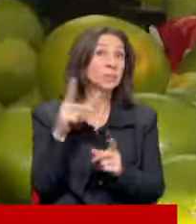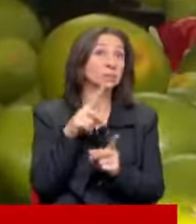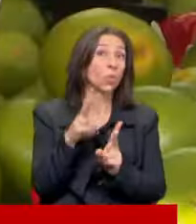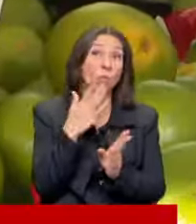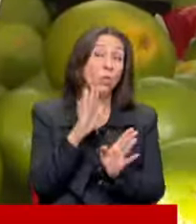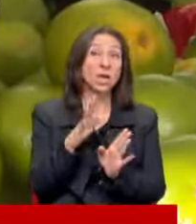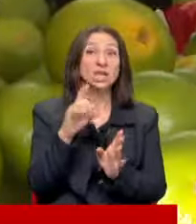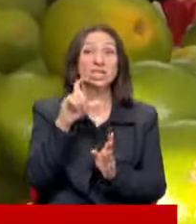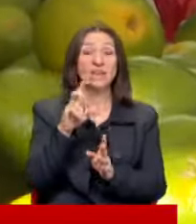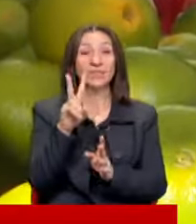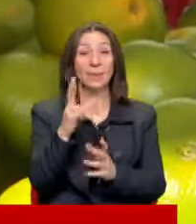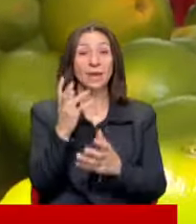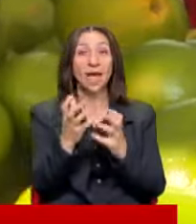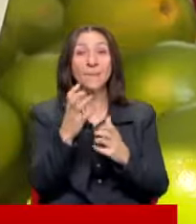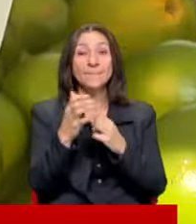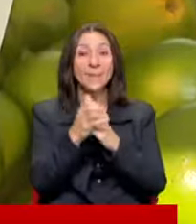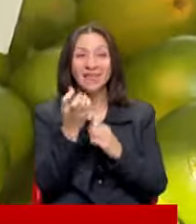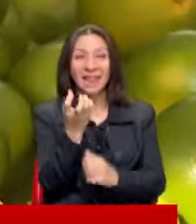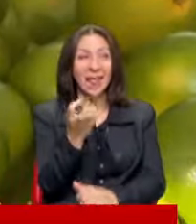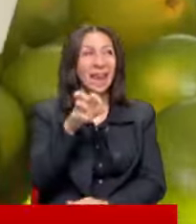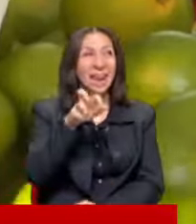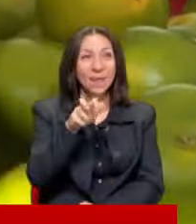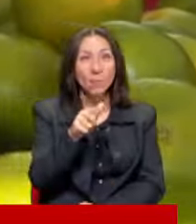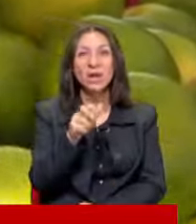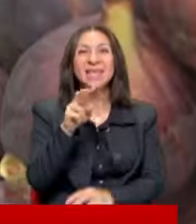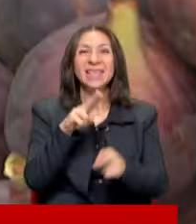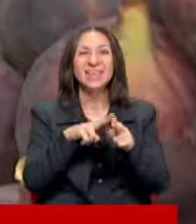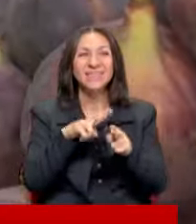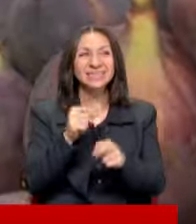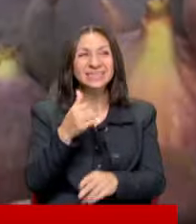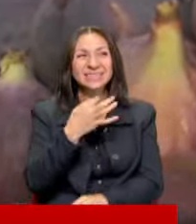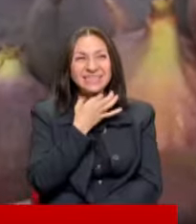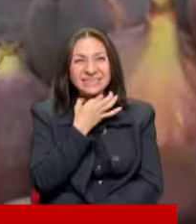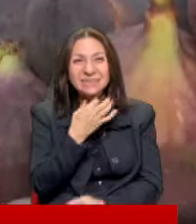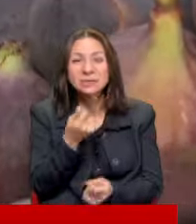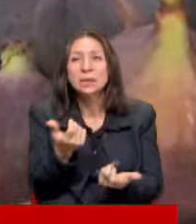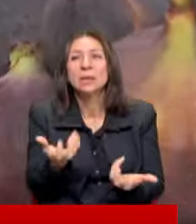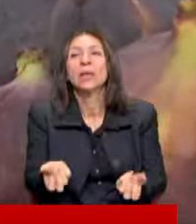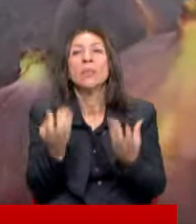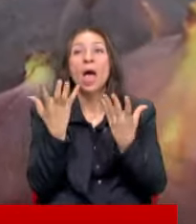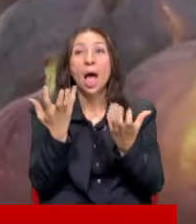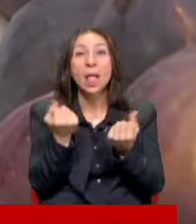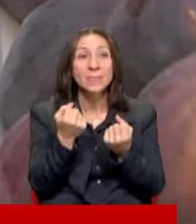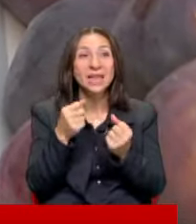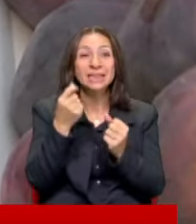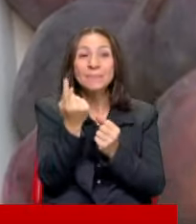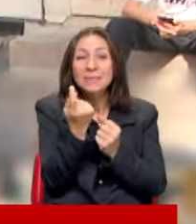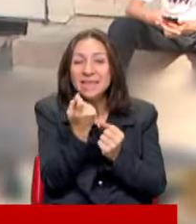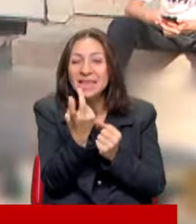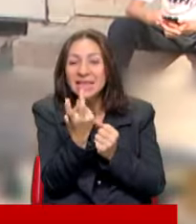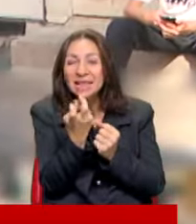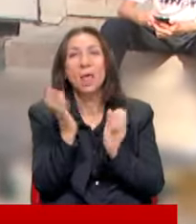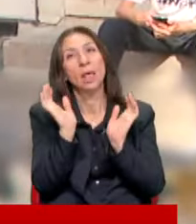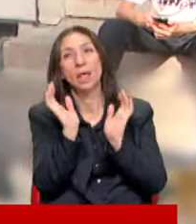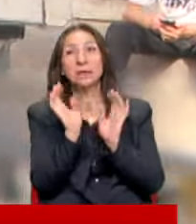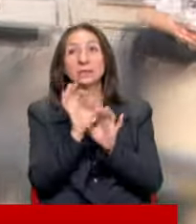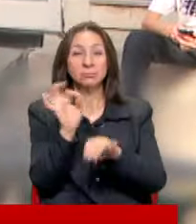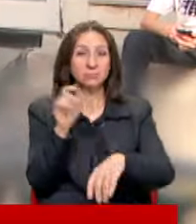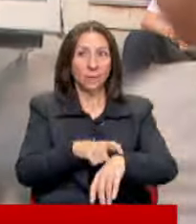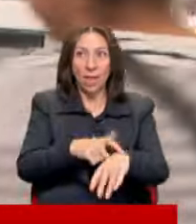ol C vitam kay mandon kiv in bütçesini zorluyor alabilen de taneyle alıyor Şimdi tam